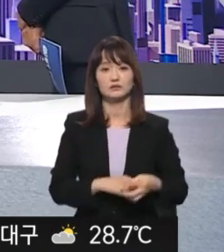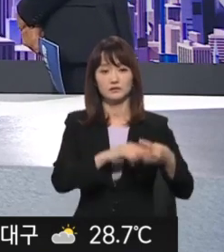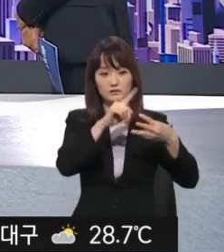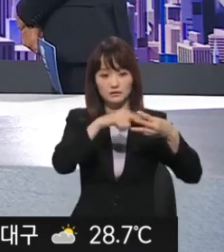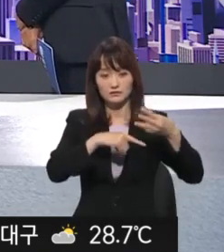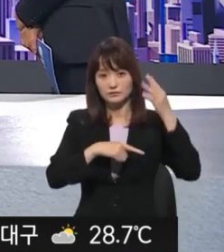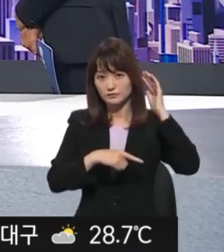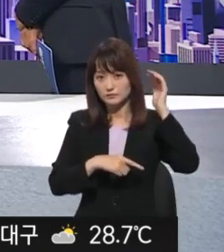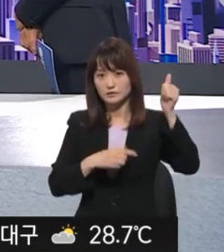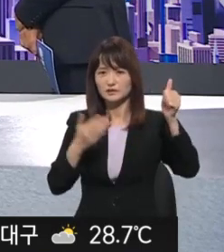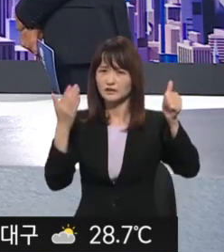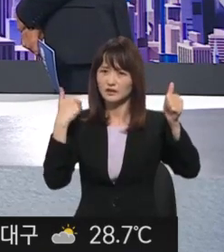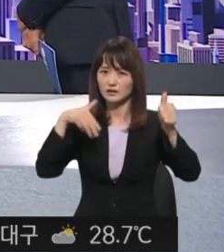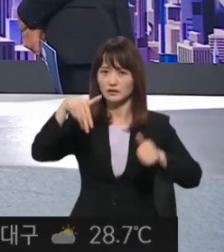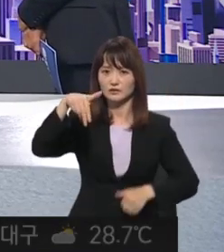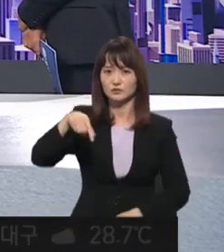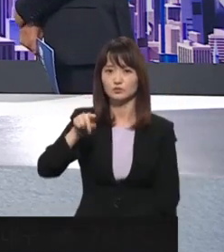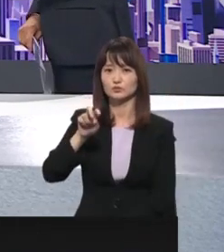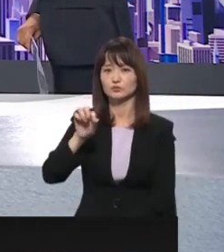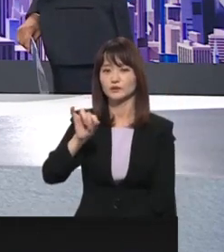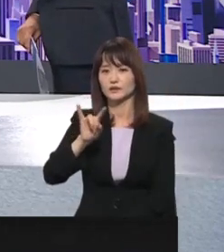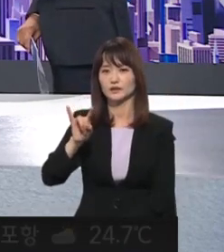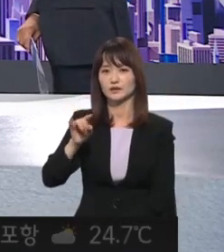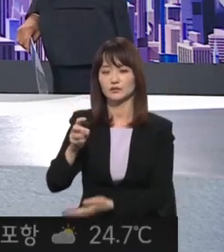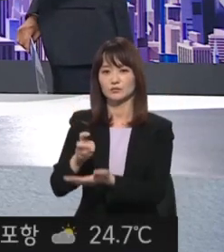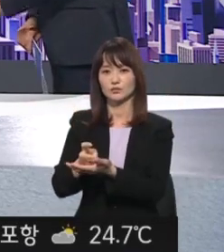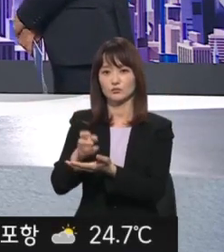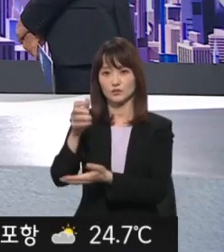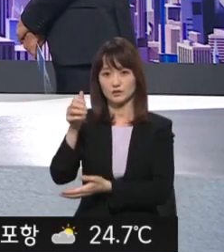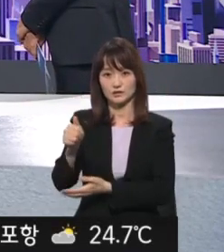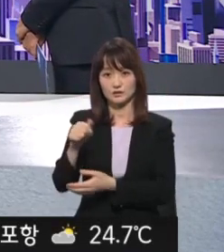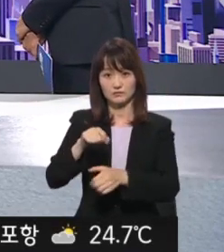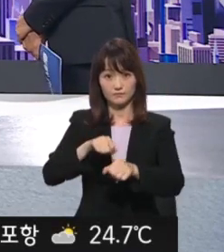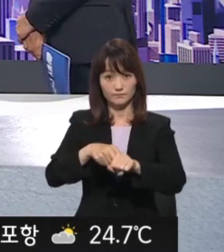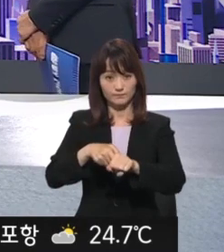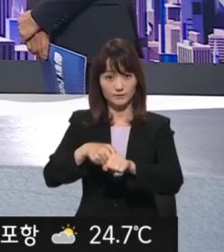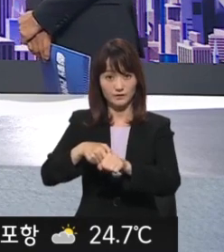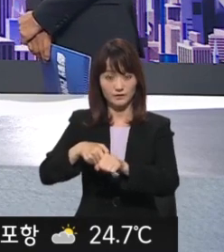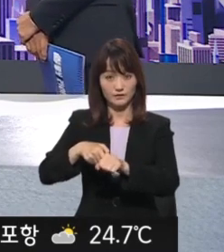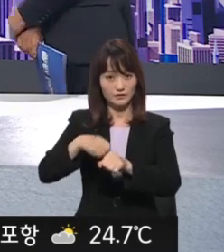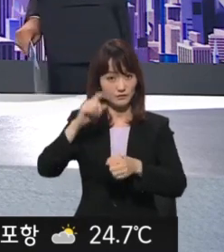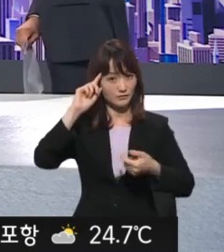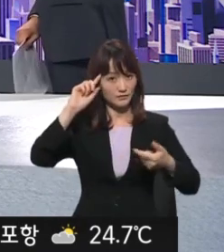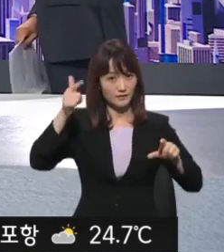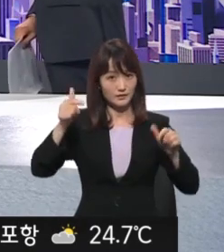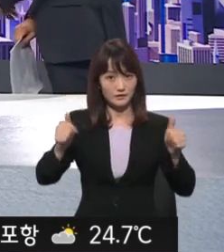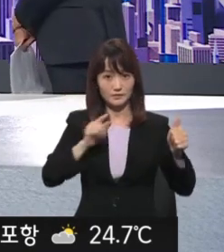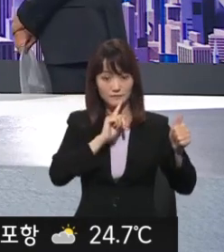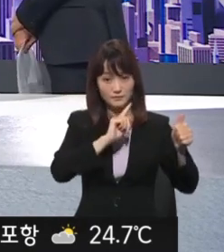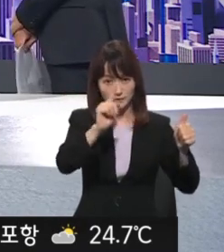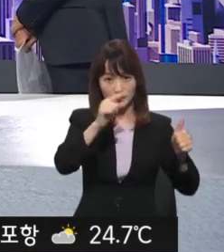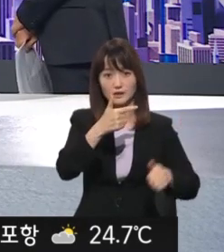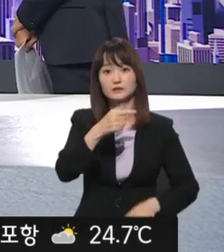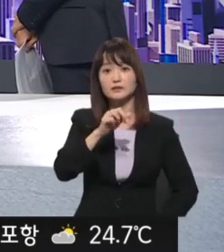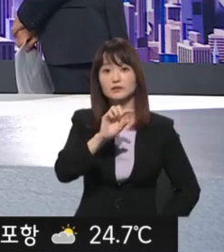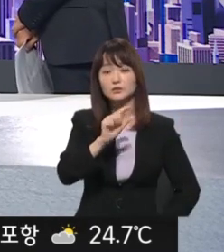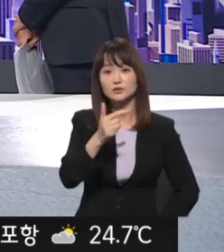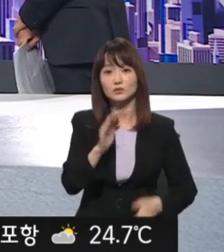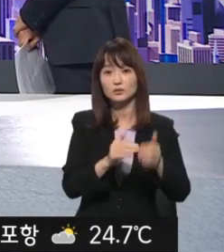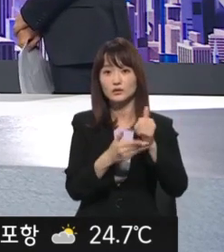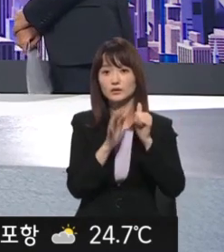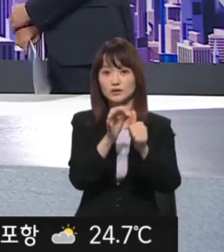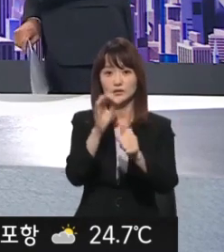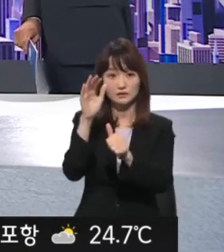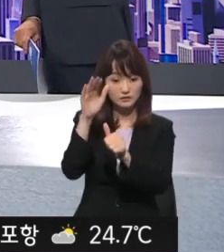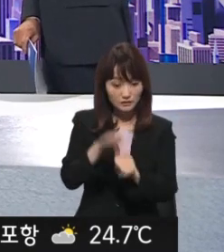대통령도 과거의 추미애 당시 법무부 장관이 진기 했을 때 그에 대해서 가처분신청을 애썼고 나경원 전 의원도 과거의 공천에